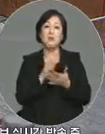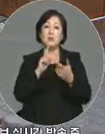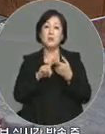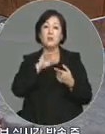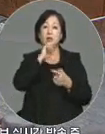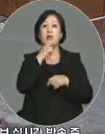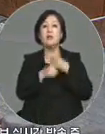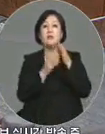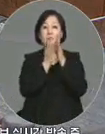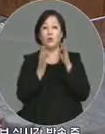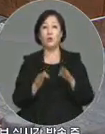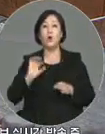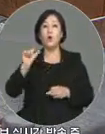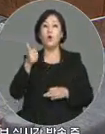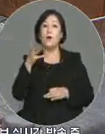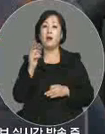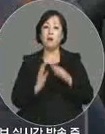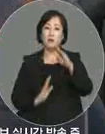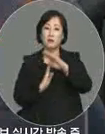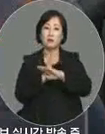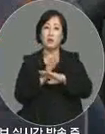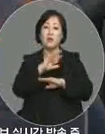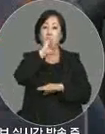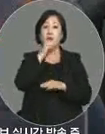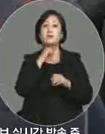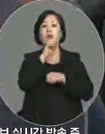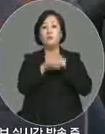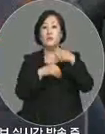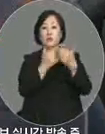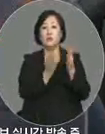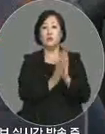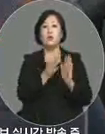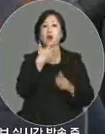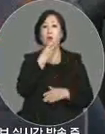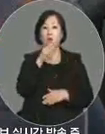연간 500억 원을 넘어 재정 민주주의와 주민